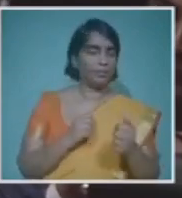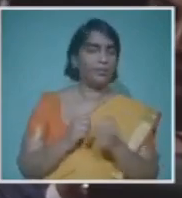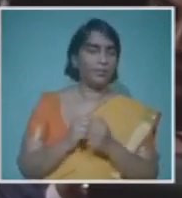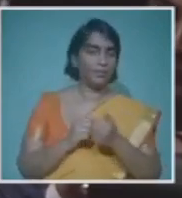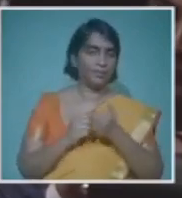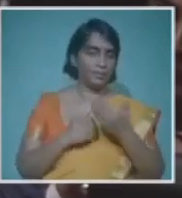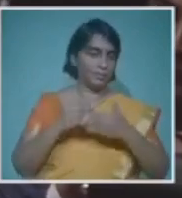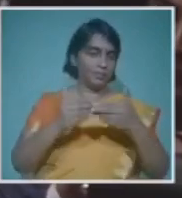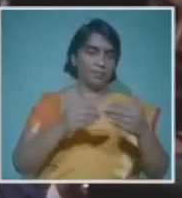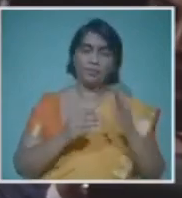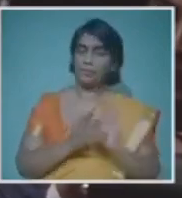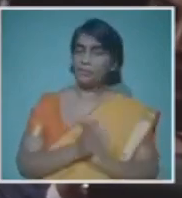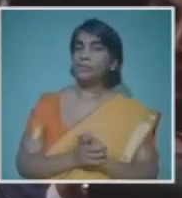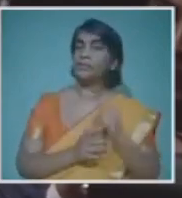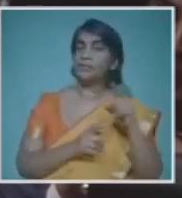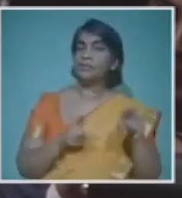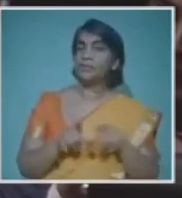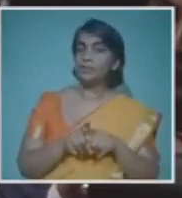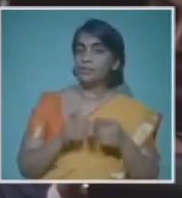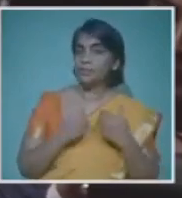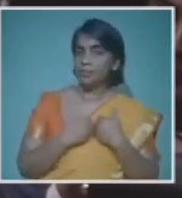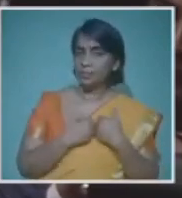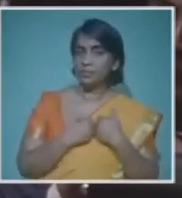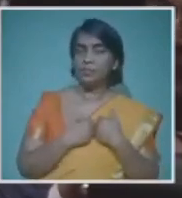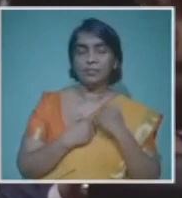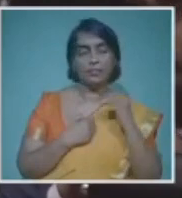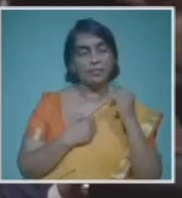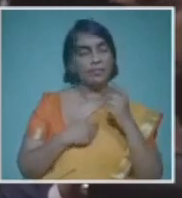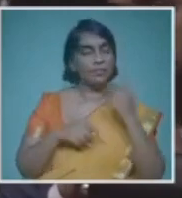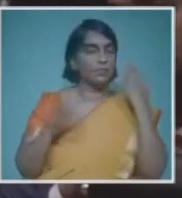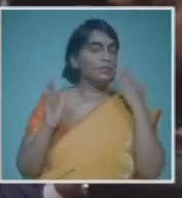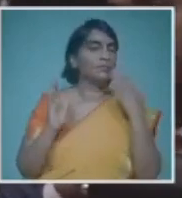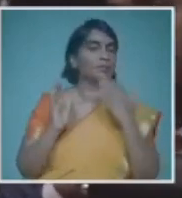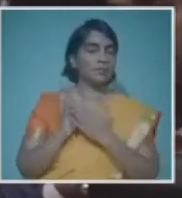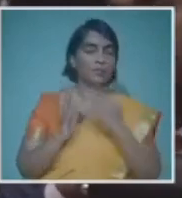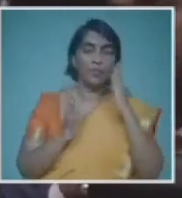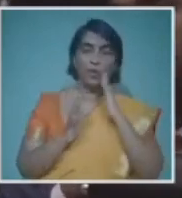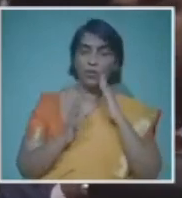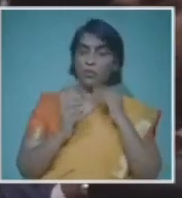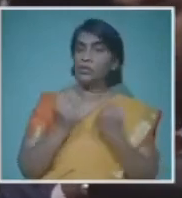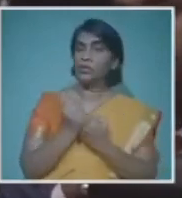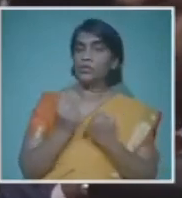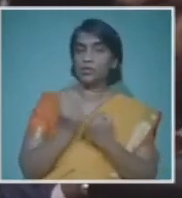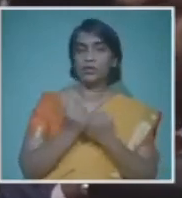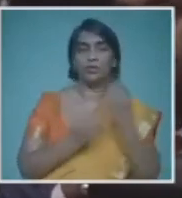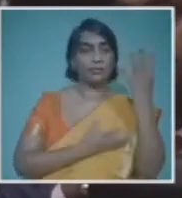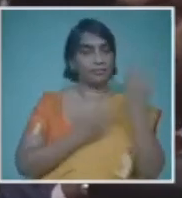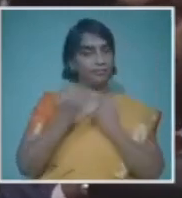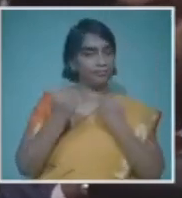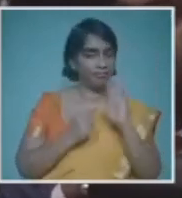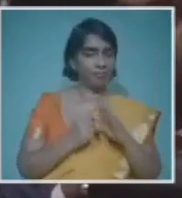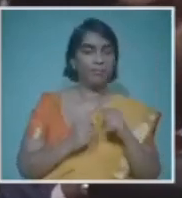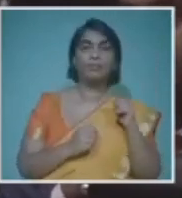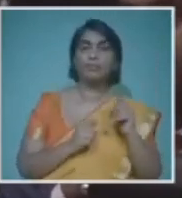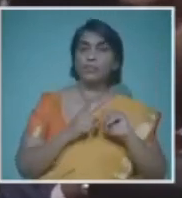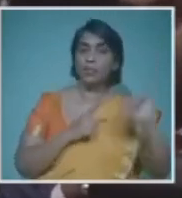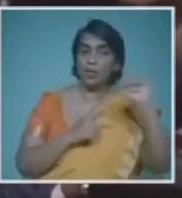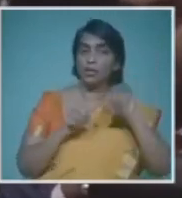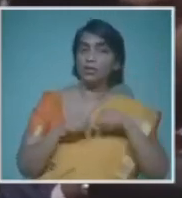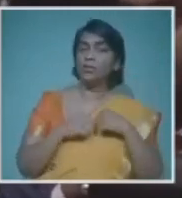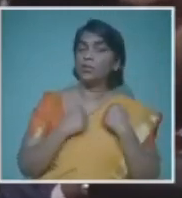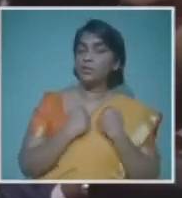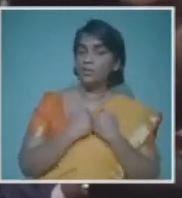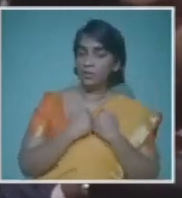කරගෙන යනවා. ඒ සඳහා අපිට සමහර කාරණා සම්බන්ධව විදෙස් ආධාර මුදලුත් ලැබිලා තිබෙනවා. යුරෝපා